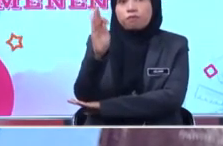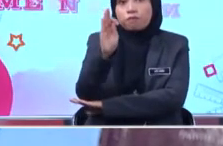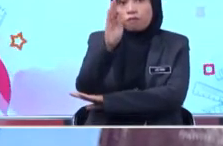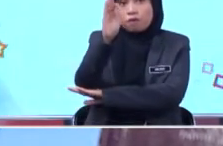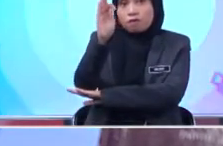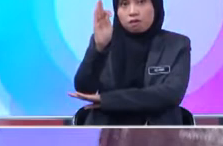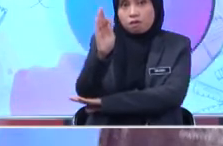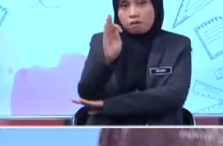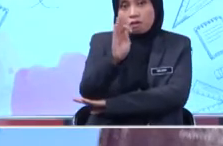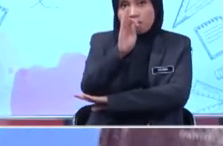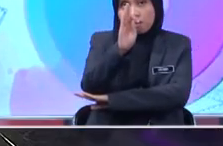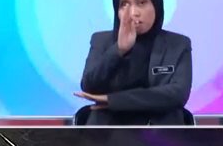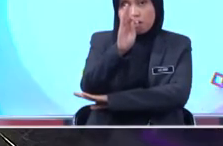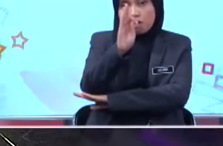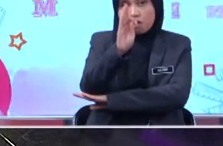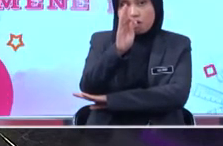Halo Pa